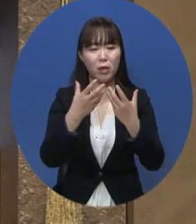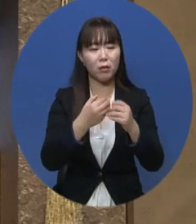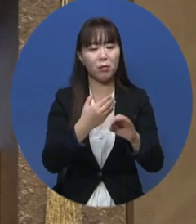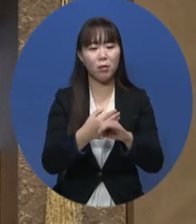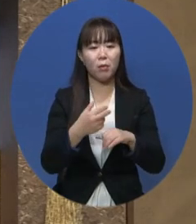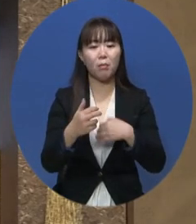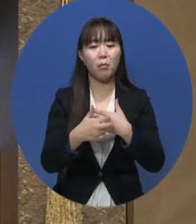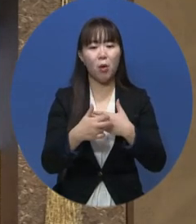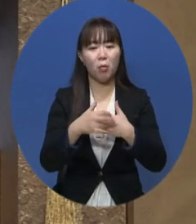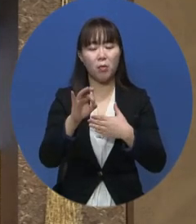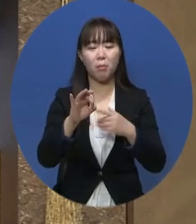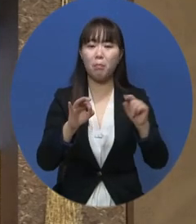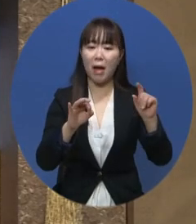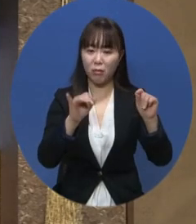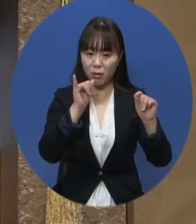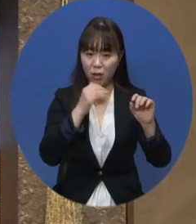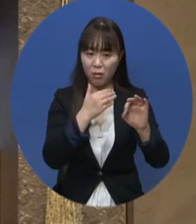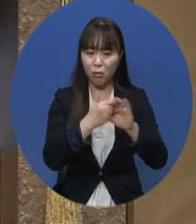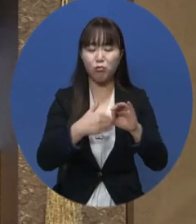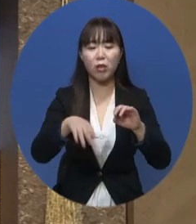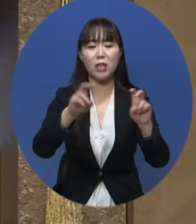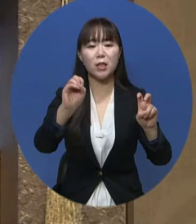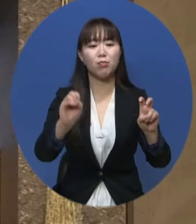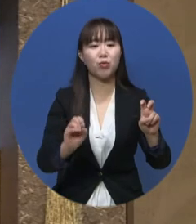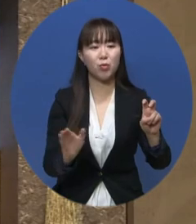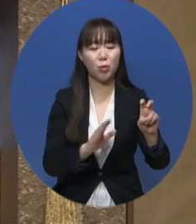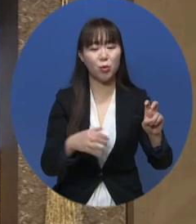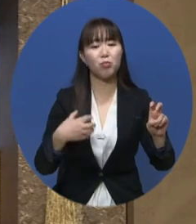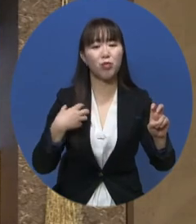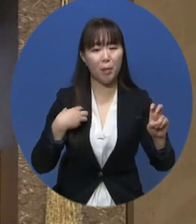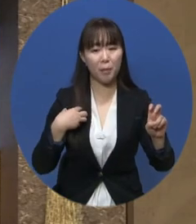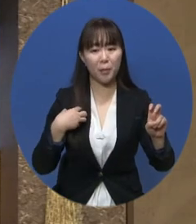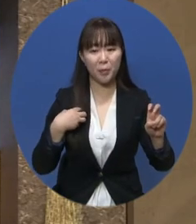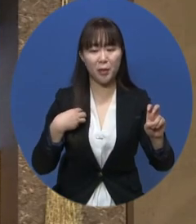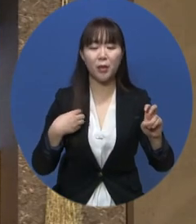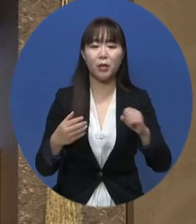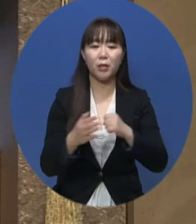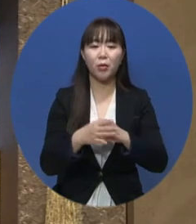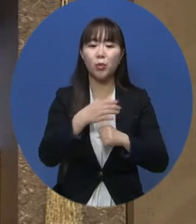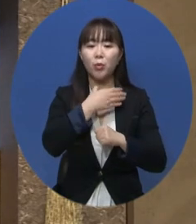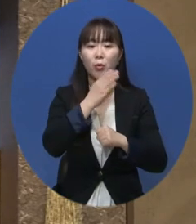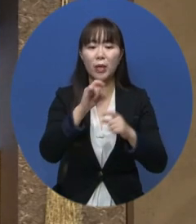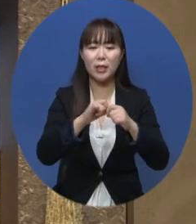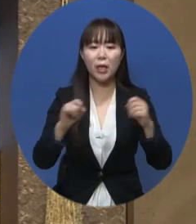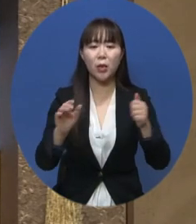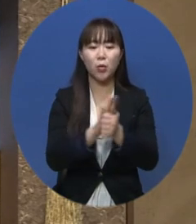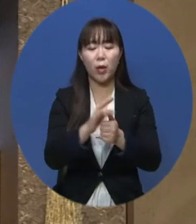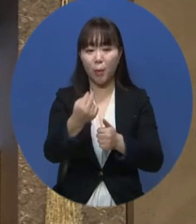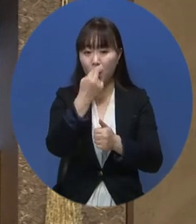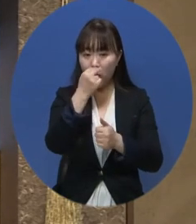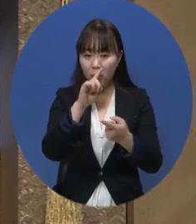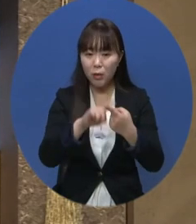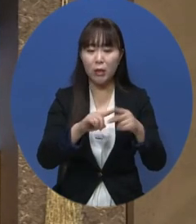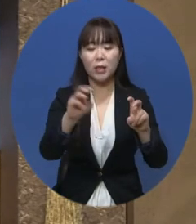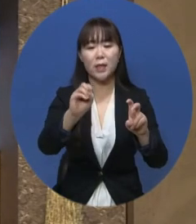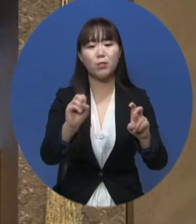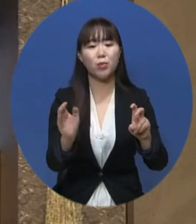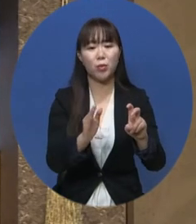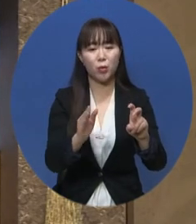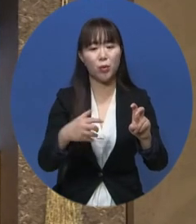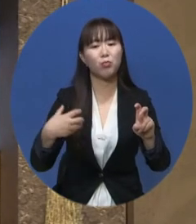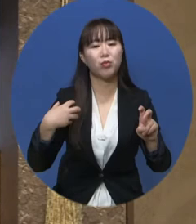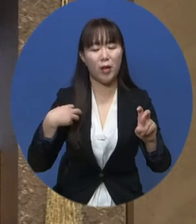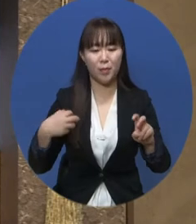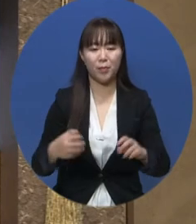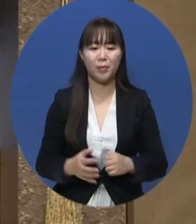병원 만 원이 나왔다 그러면 예. 우리가 20%를 부담하잖아요. 네. 그래서 노인장기 요양보험도 이렇게 20%를 부담하게